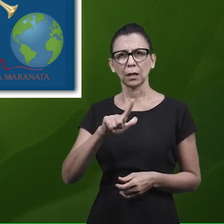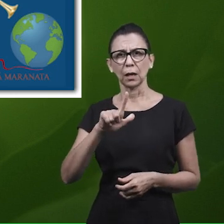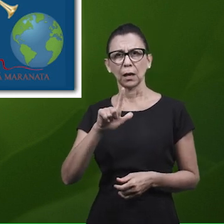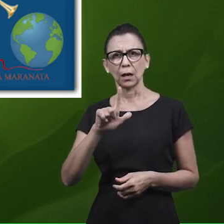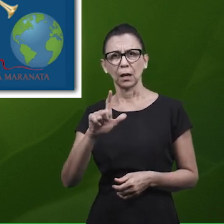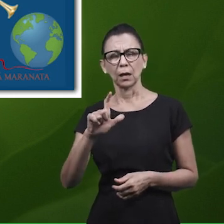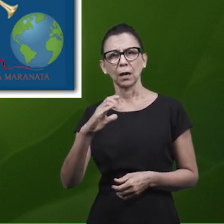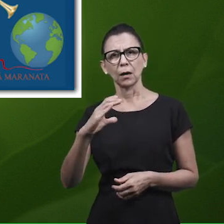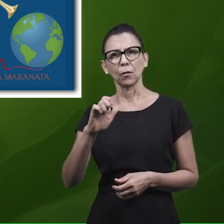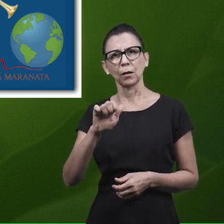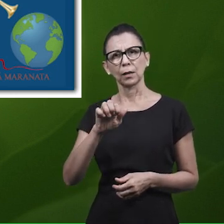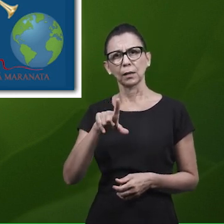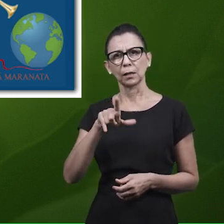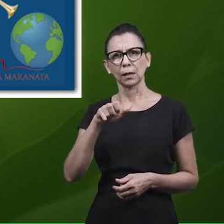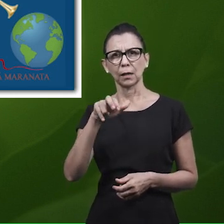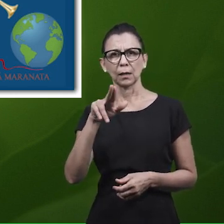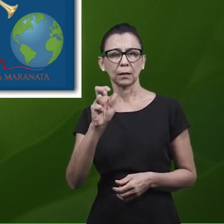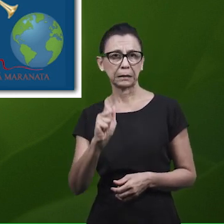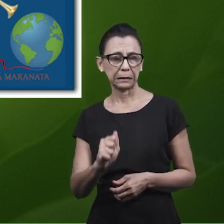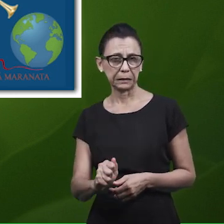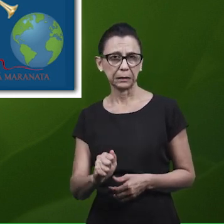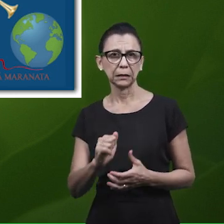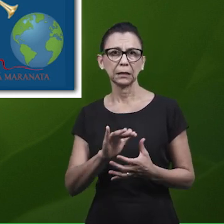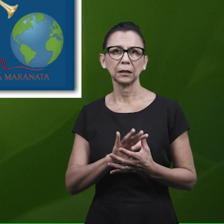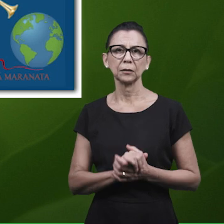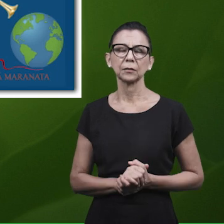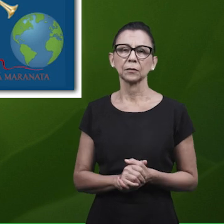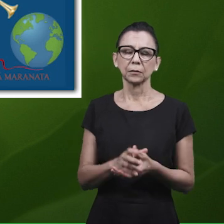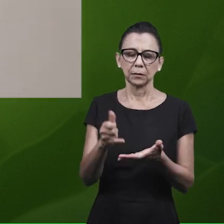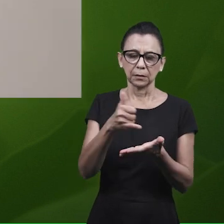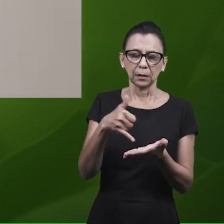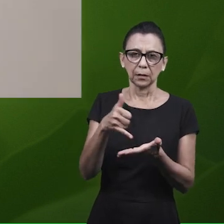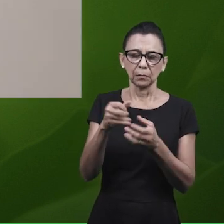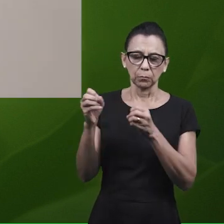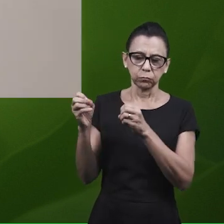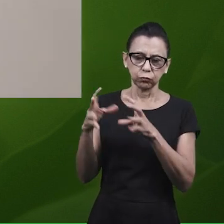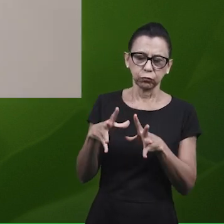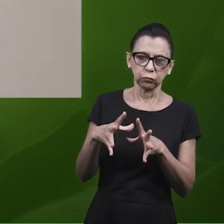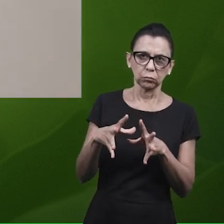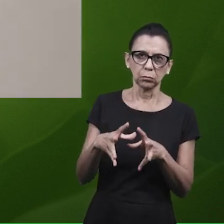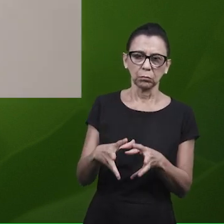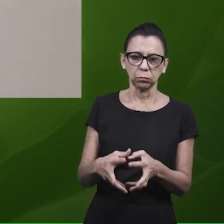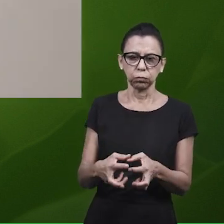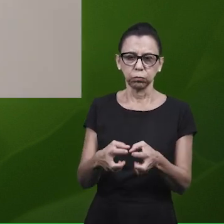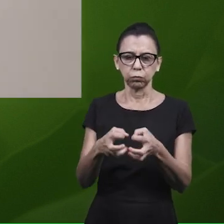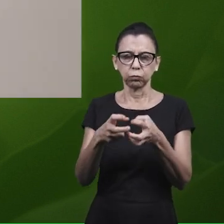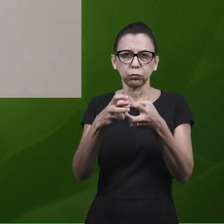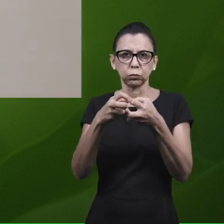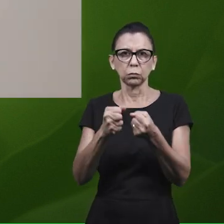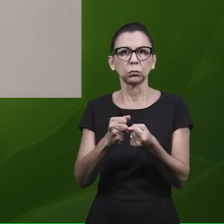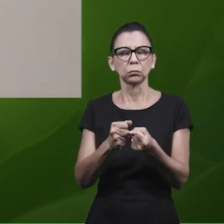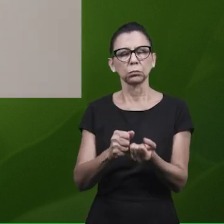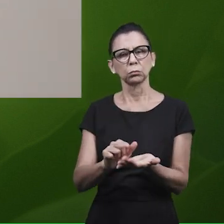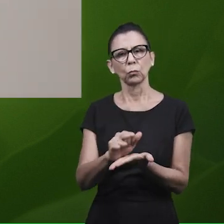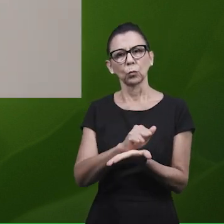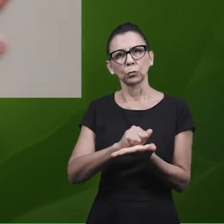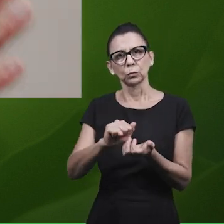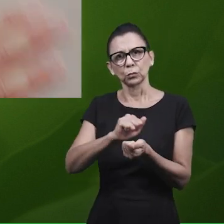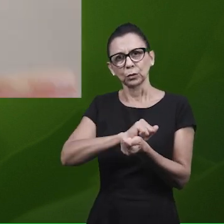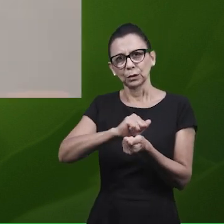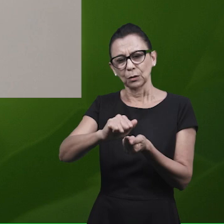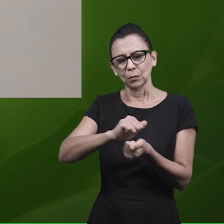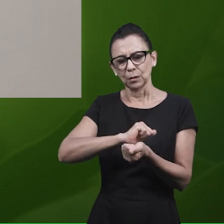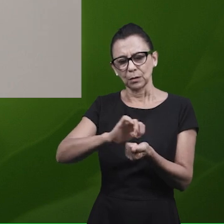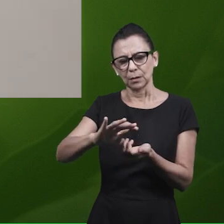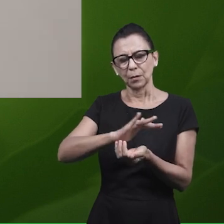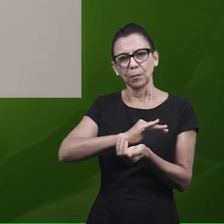va réagir avec la molécule de graisse, va produire ce que nous connaissons comme le savon. C'est-à-dire, afin